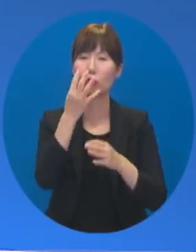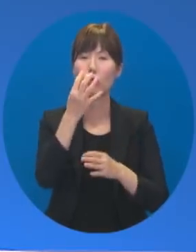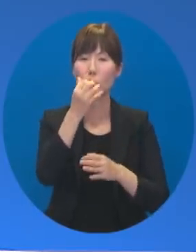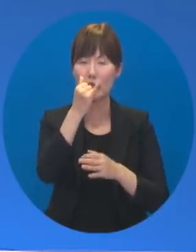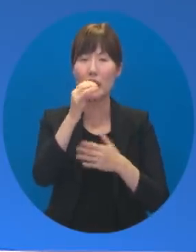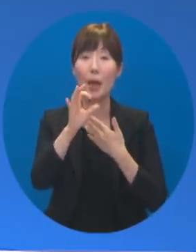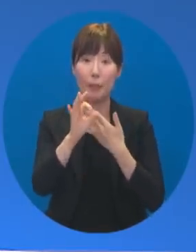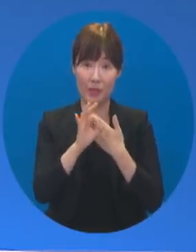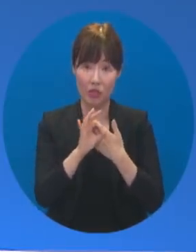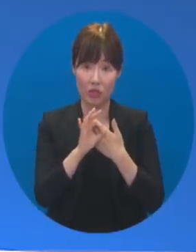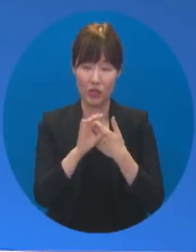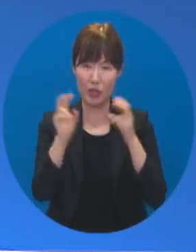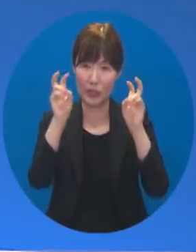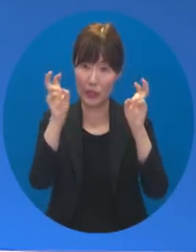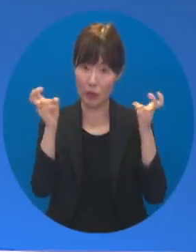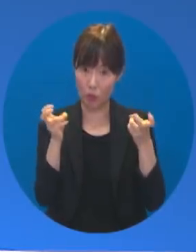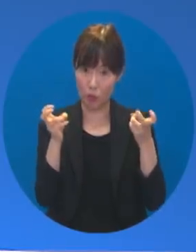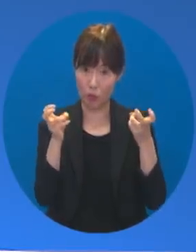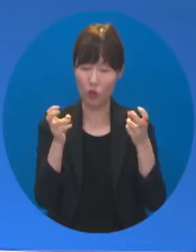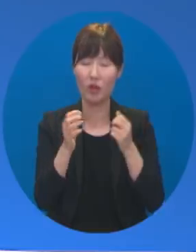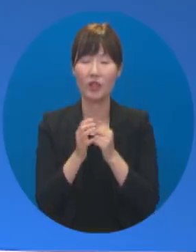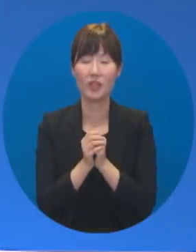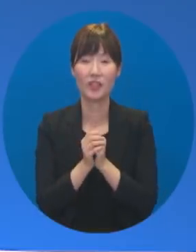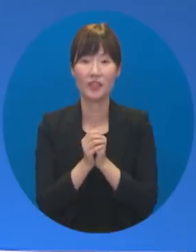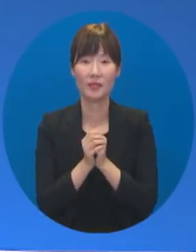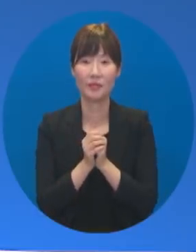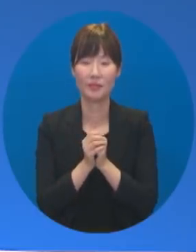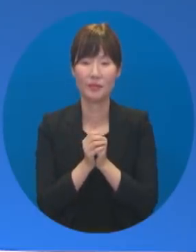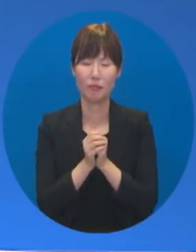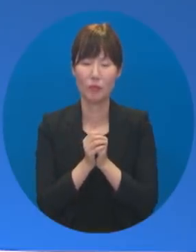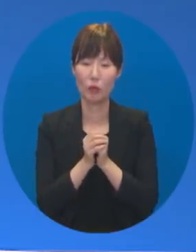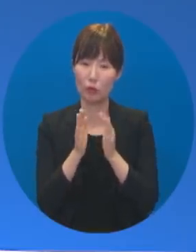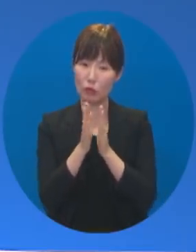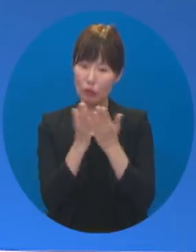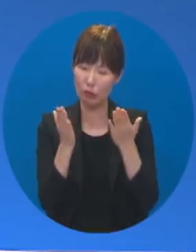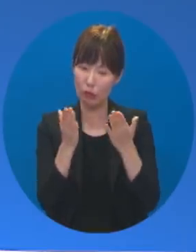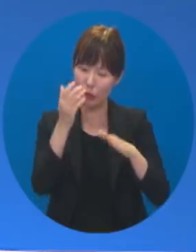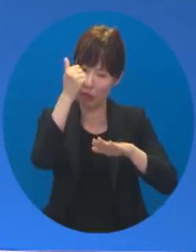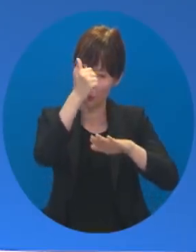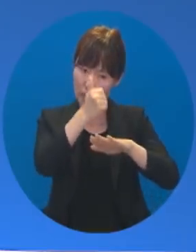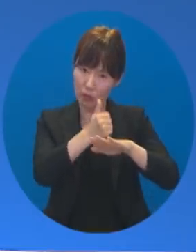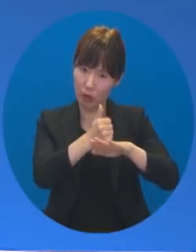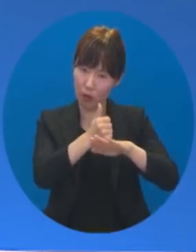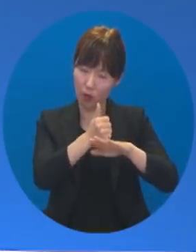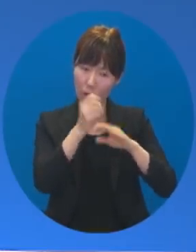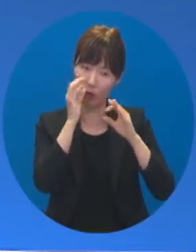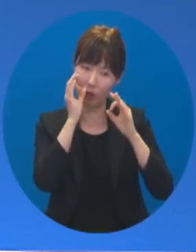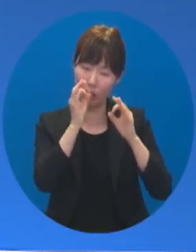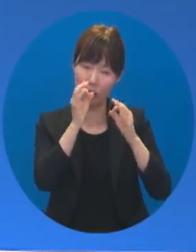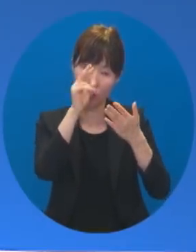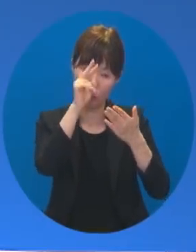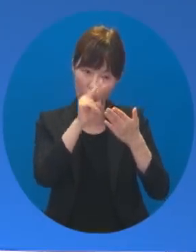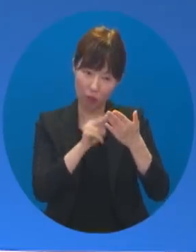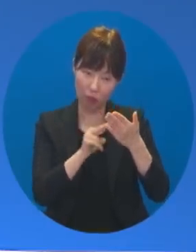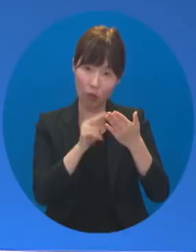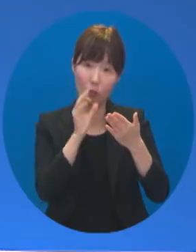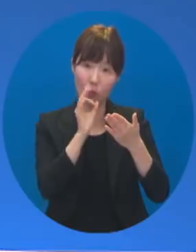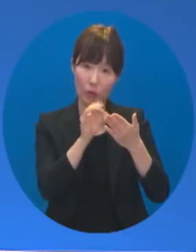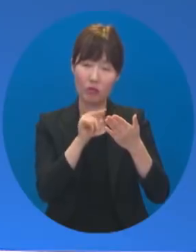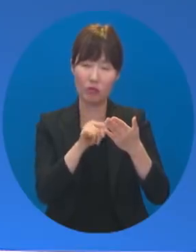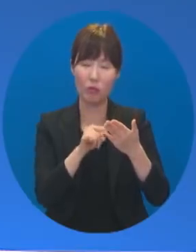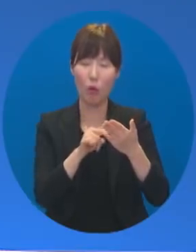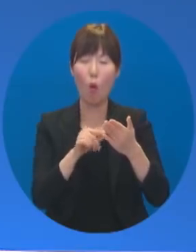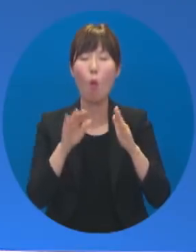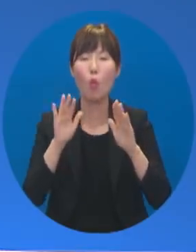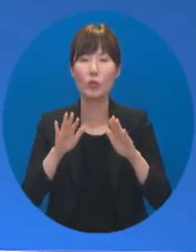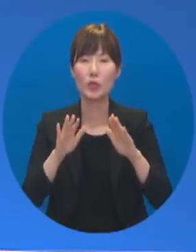맨 마지막에 보면 사흘만 볼 수 있다면 마지막 부분에 보면 오늘이 마지막인 것처럼